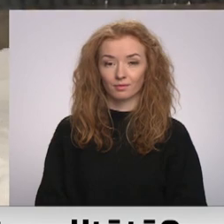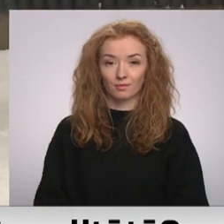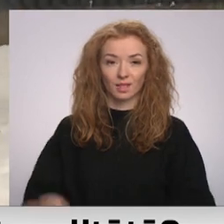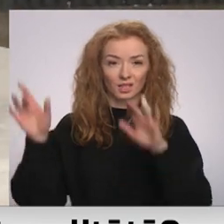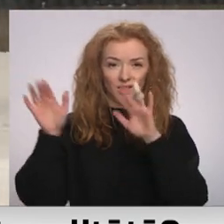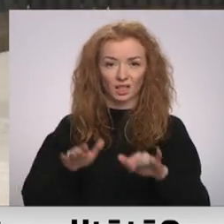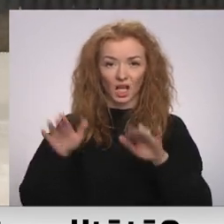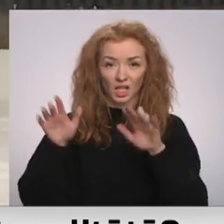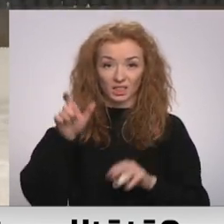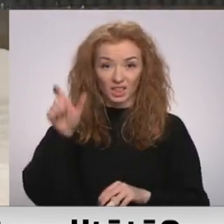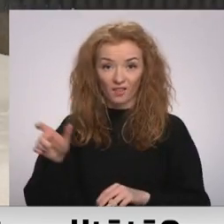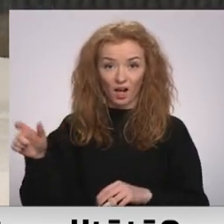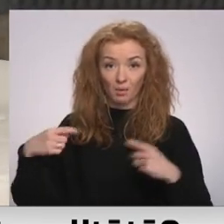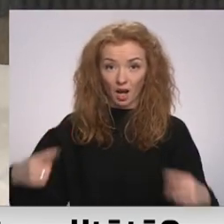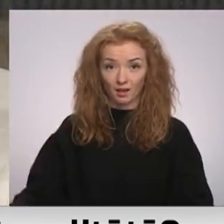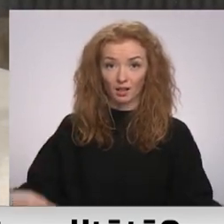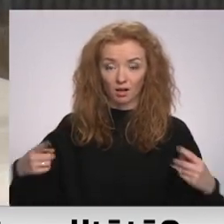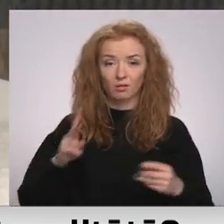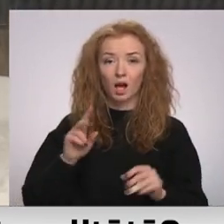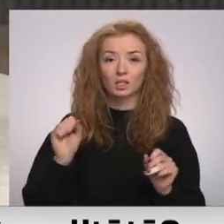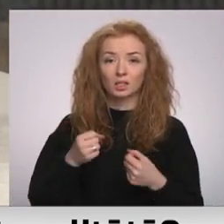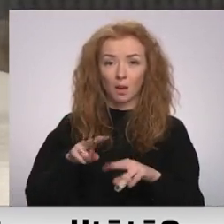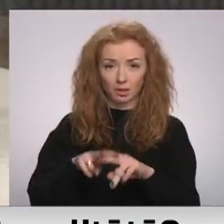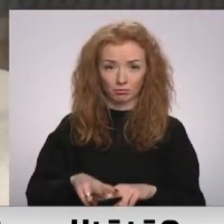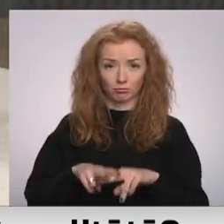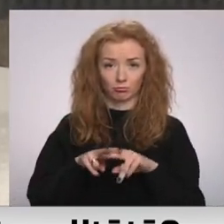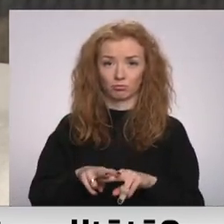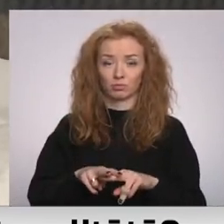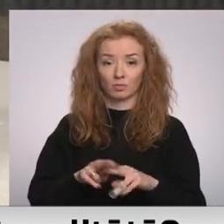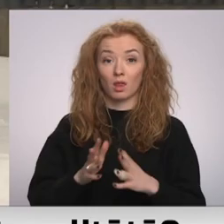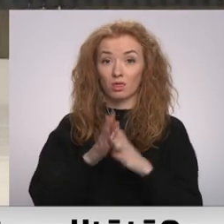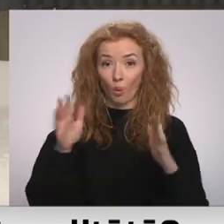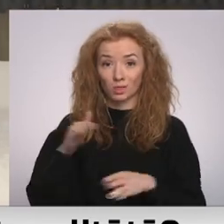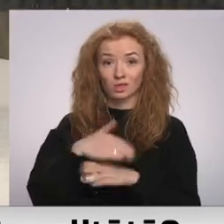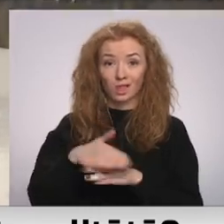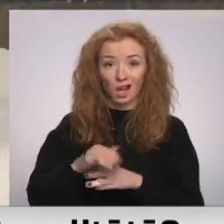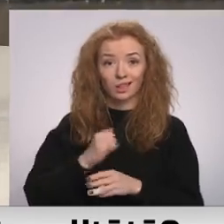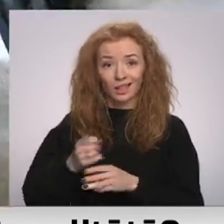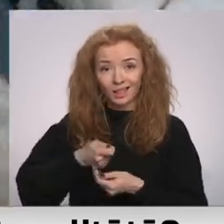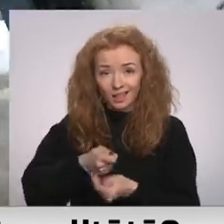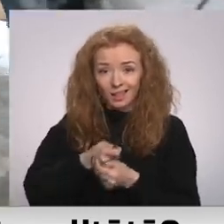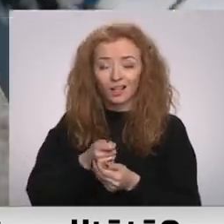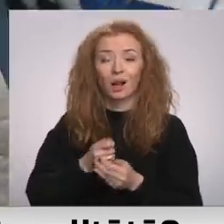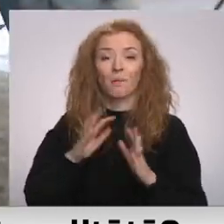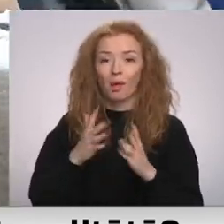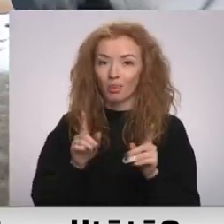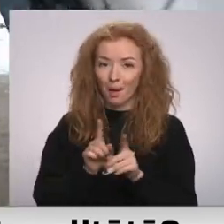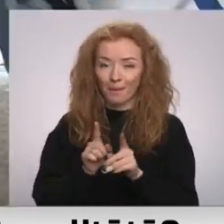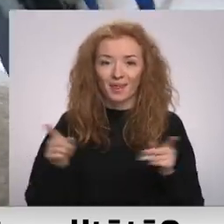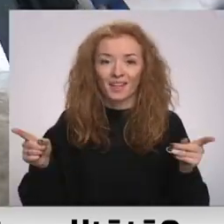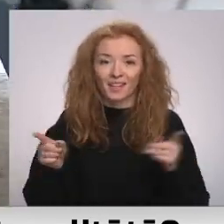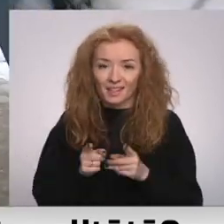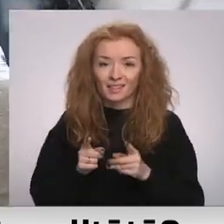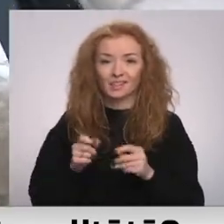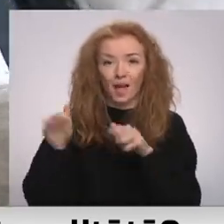Sniegs cilvēkiem ratiņkrēslā ir kā ziemas ieslodzījums. Pat ja vairums ielu tiek tīrītas ātri un rūpīgi, arī īss